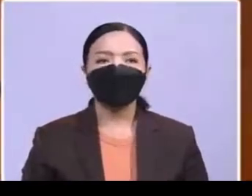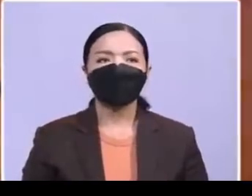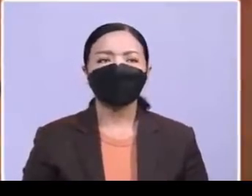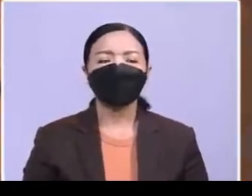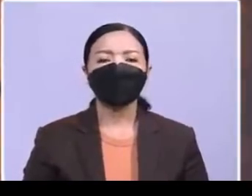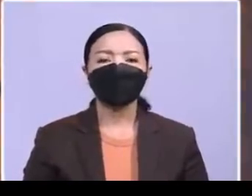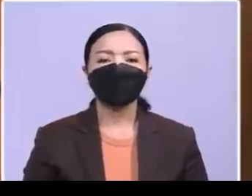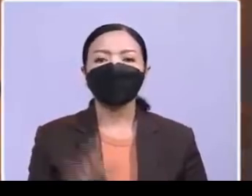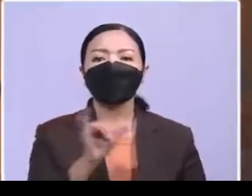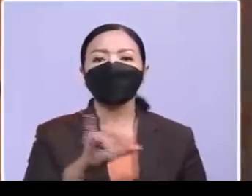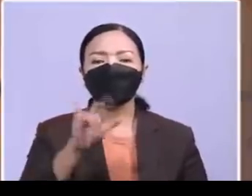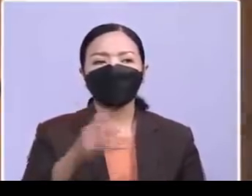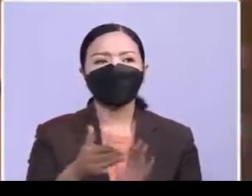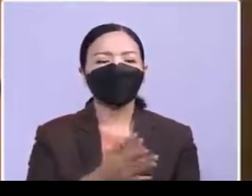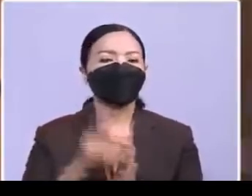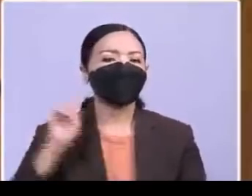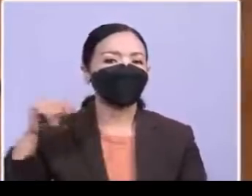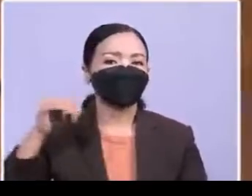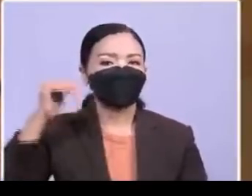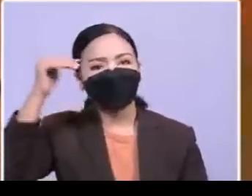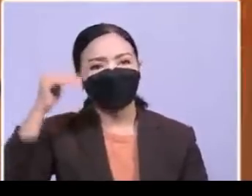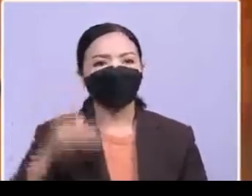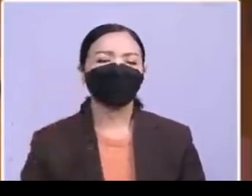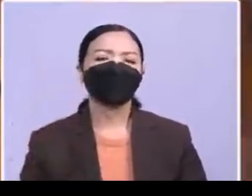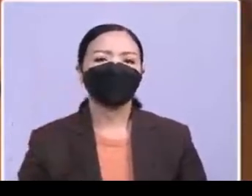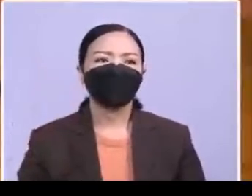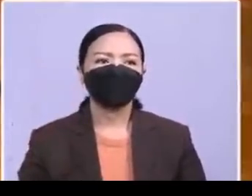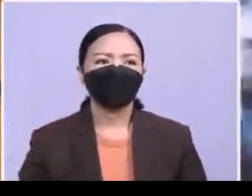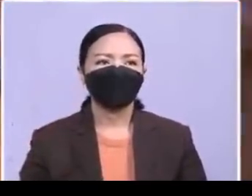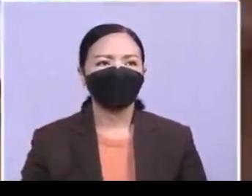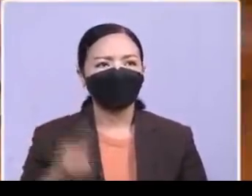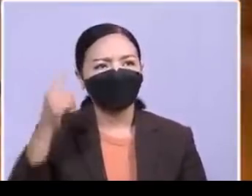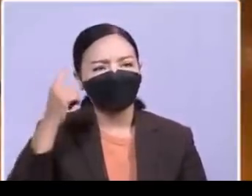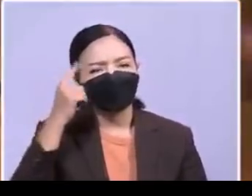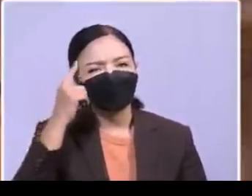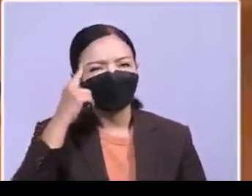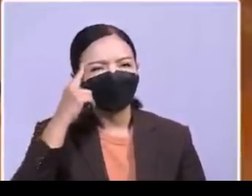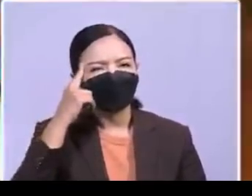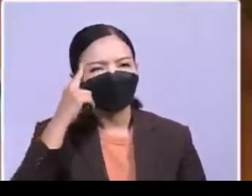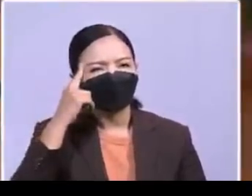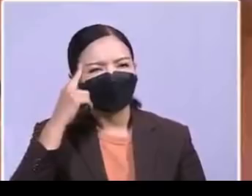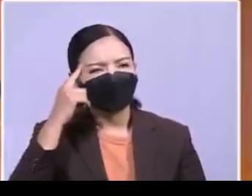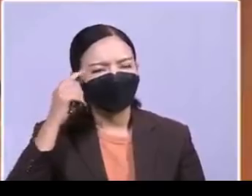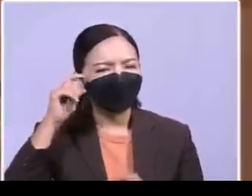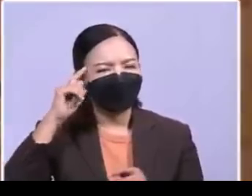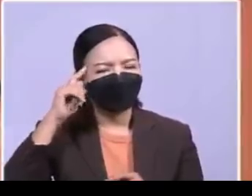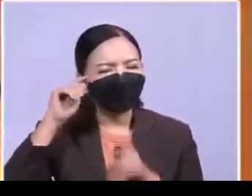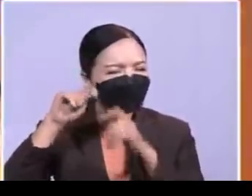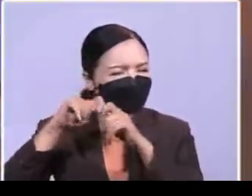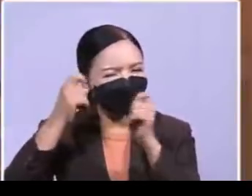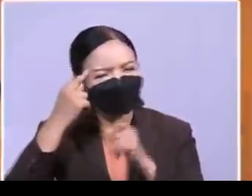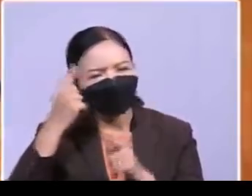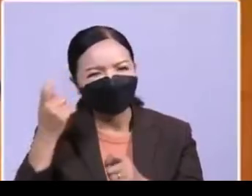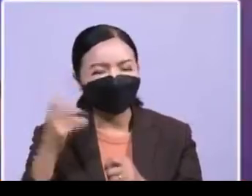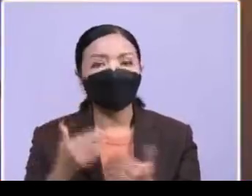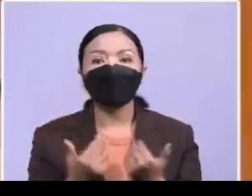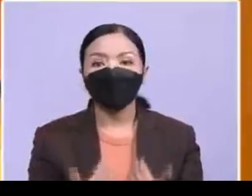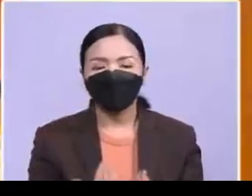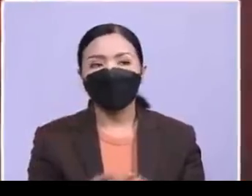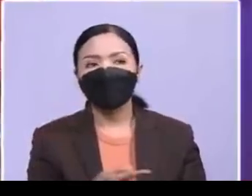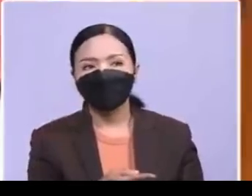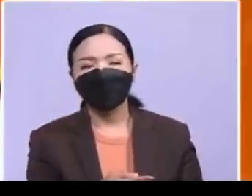ของตัวเองเนี่ยอยู่กับพี่สาวอีกคนที่มีอาการสติไม่ค่อยจะสมประกอบสักเท่าไหร่แล้วก็บอกว่าตอนนี้